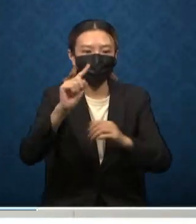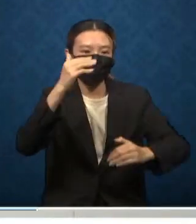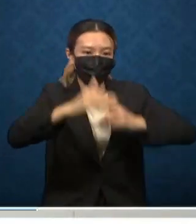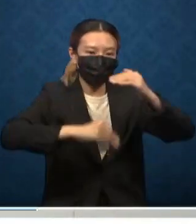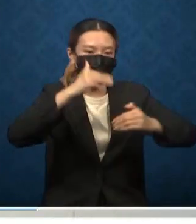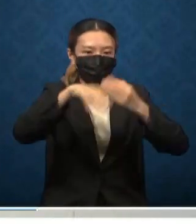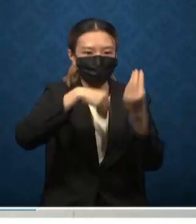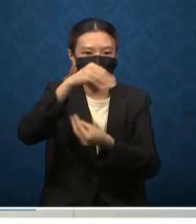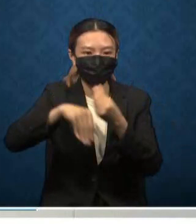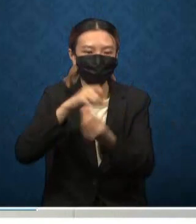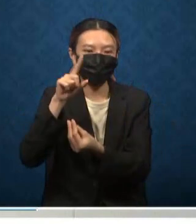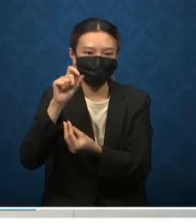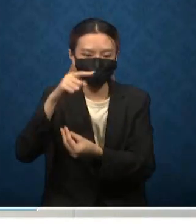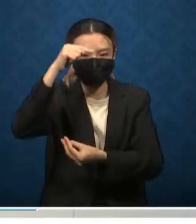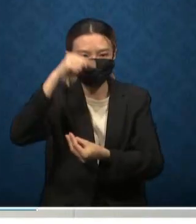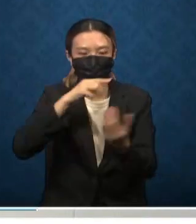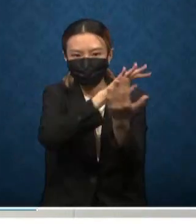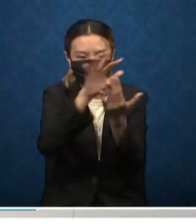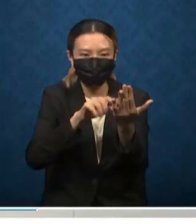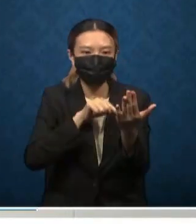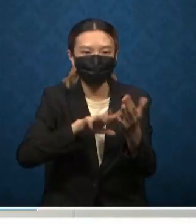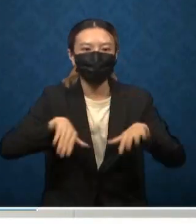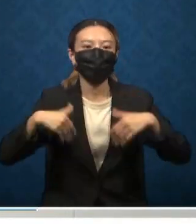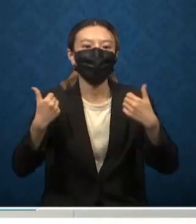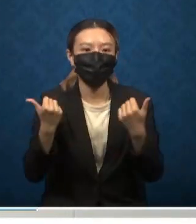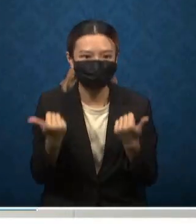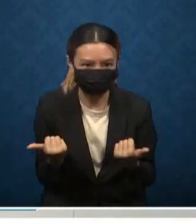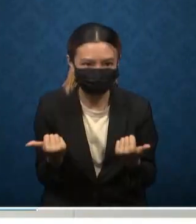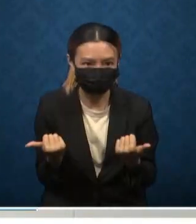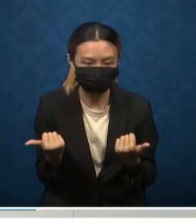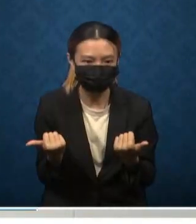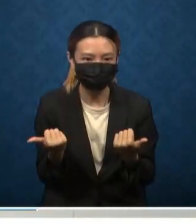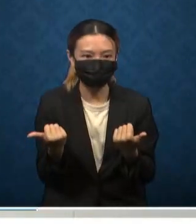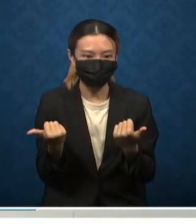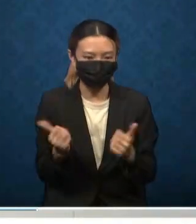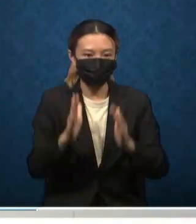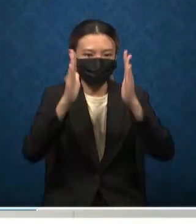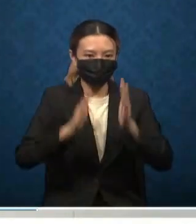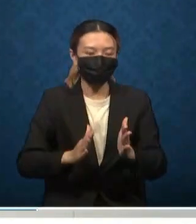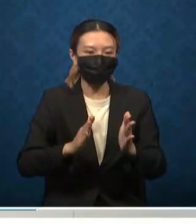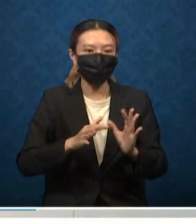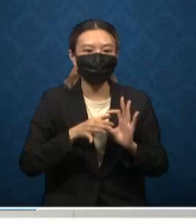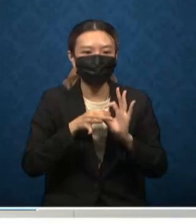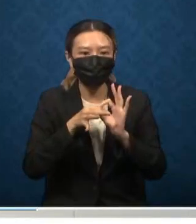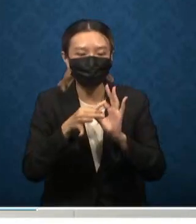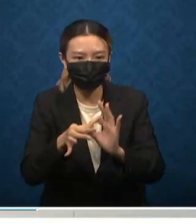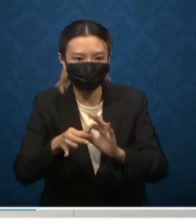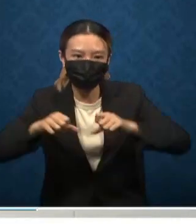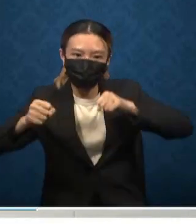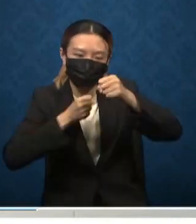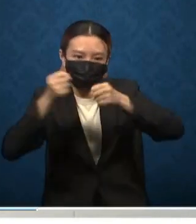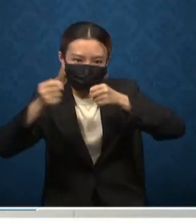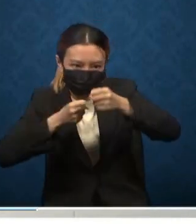เศรษฐกิจถือว่าแล้วครับที่ประเทศไทยและและผู้ที่เกี่ยวข้องทุกฝ่ายในวงการกีฬามวย